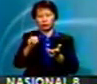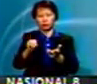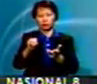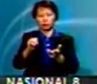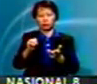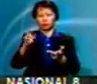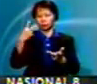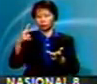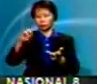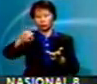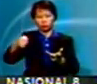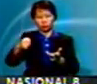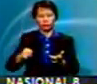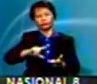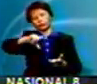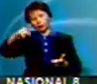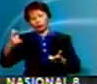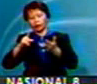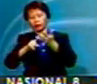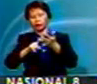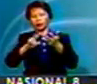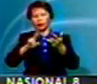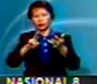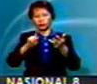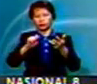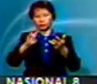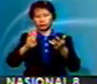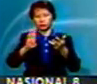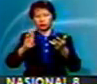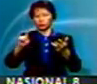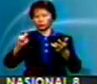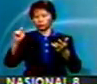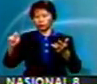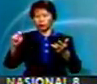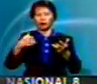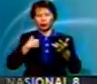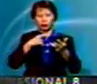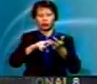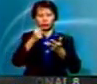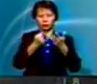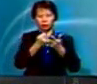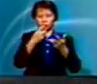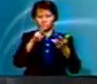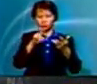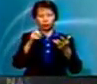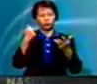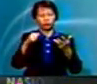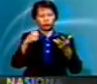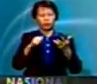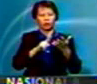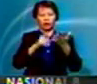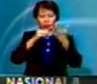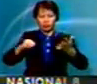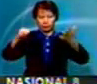Ringgit. Projek lain ialah rancangan tempatan banjir RTB Tumpat yang diwujudkan pada tahun 2010.